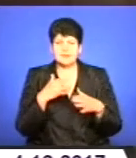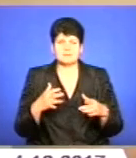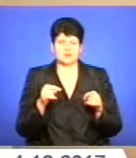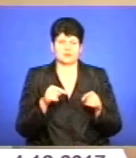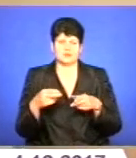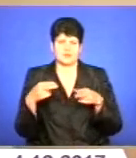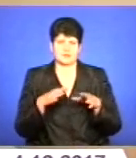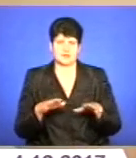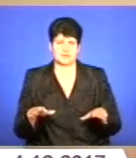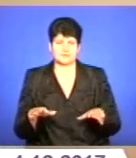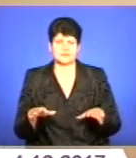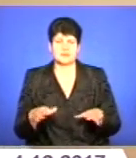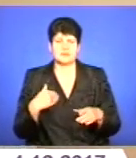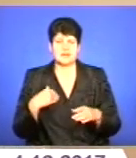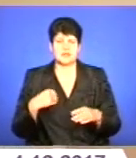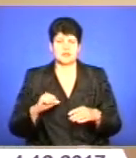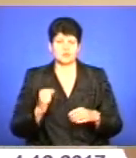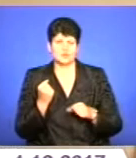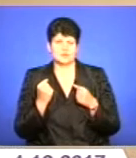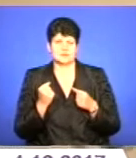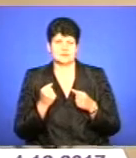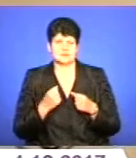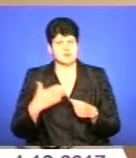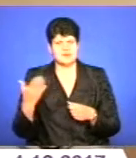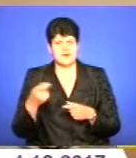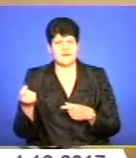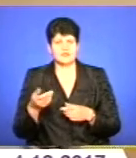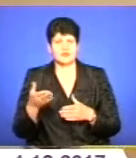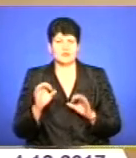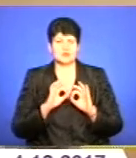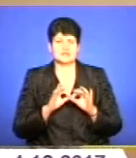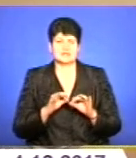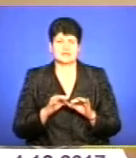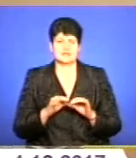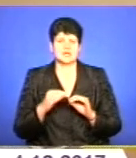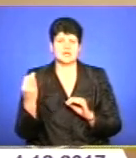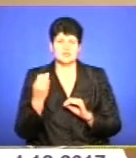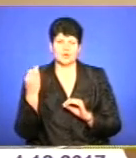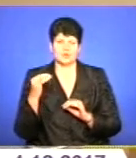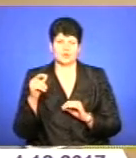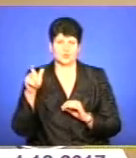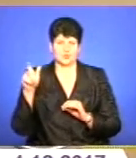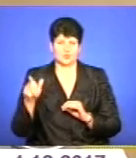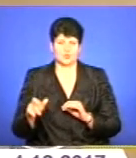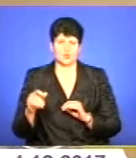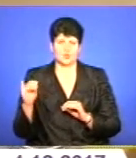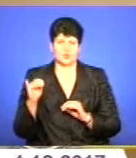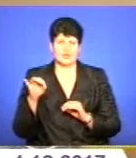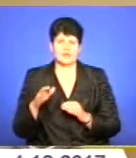не бути. Мене товариші загітували, оскільки розказали історію Юрія, який,